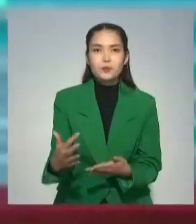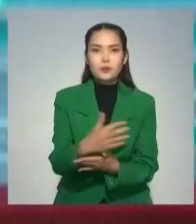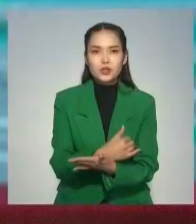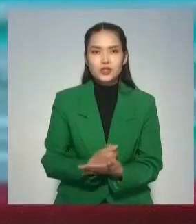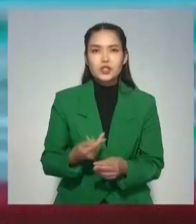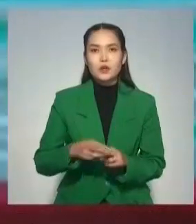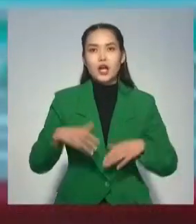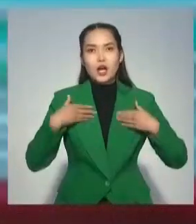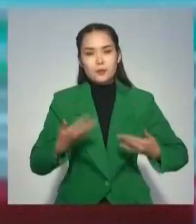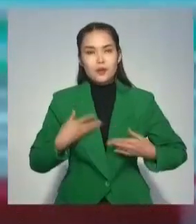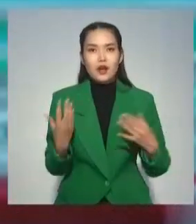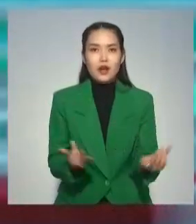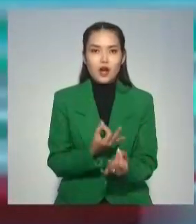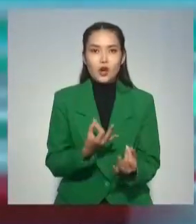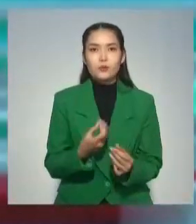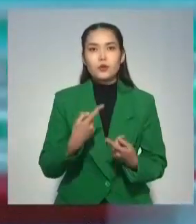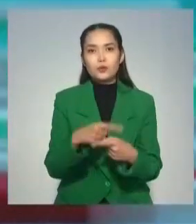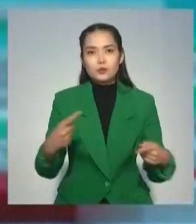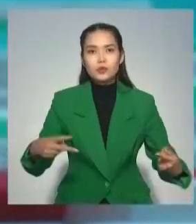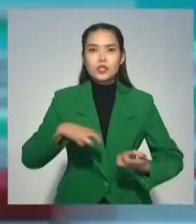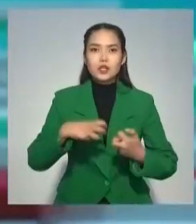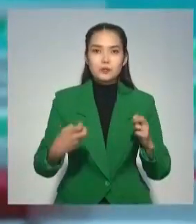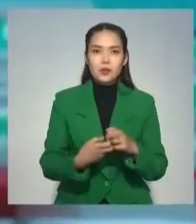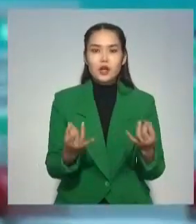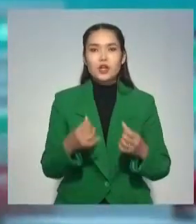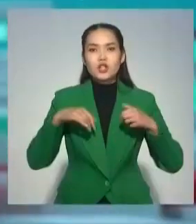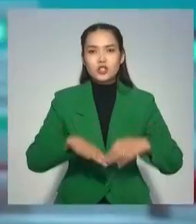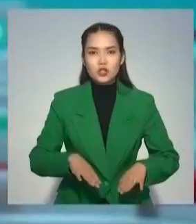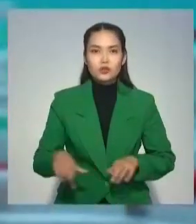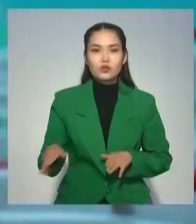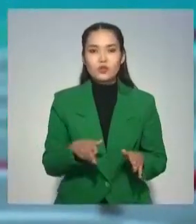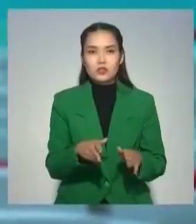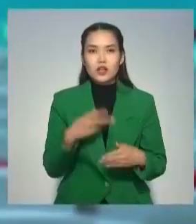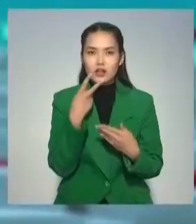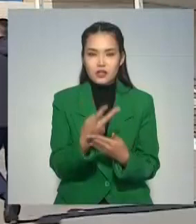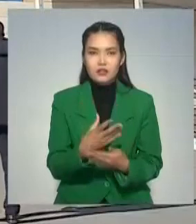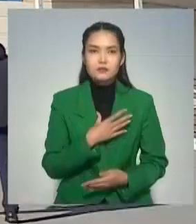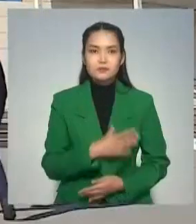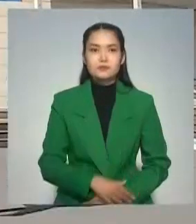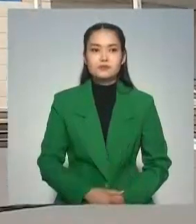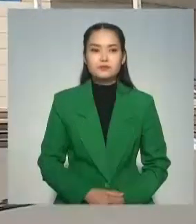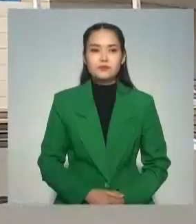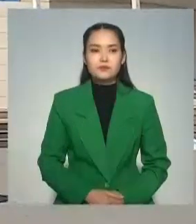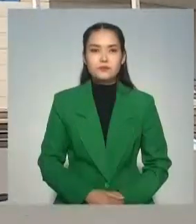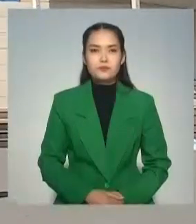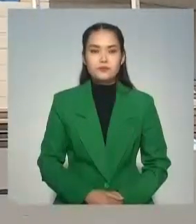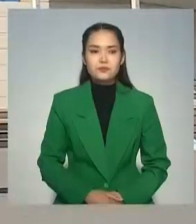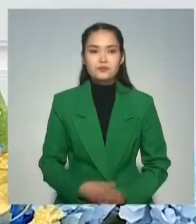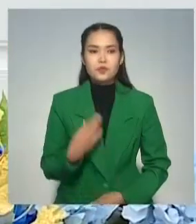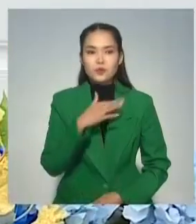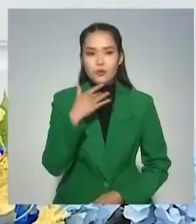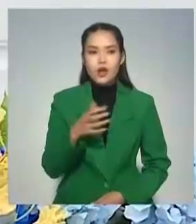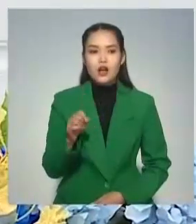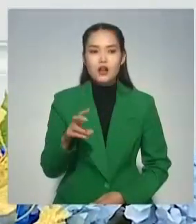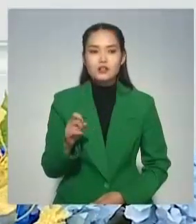пікір алмасу болды. Өңірдегі өзекті мәселелер талқыланып, оны шешу жолдары қарастырылды. Партиялықтар алдымен Кербұлақ